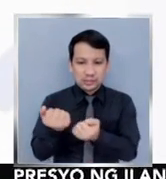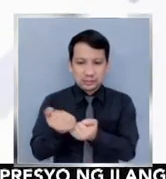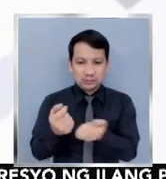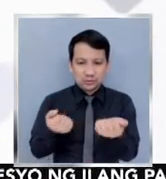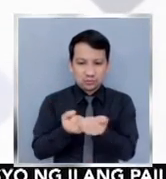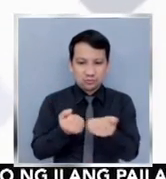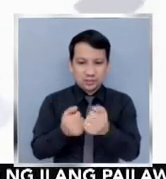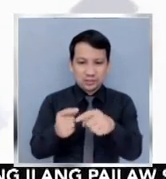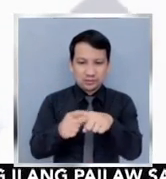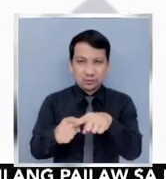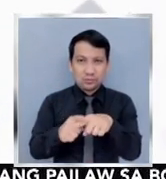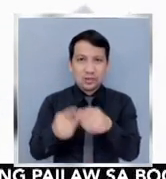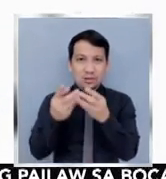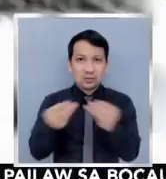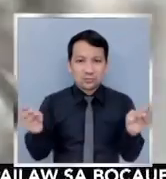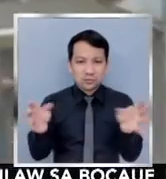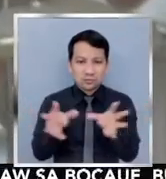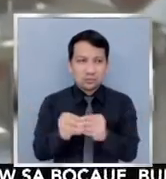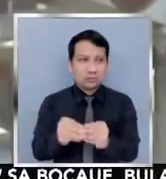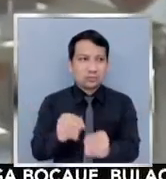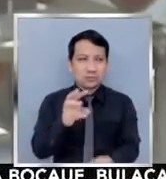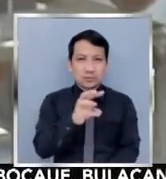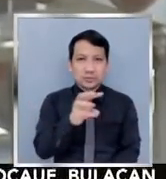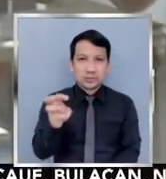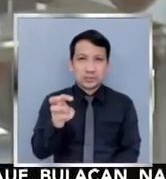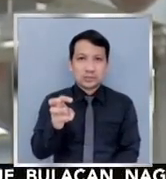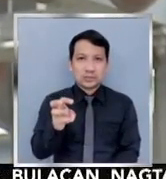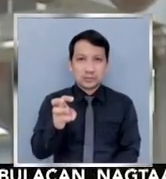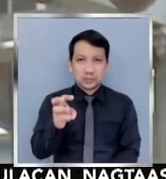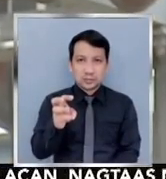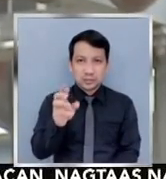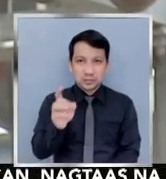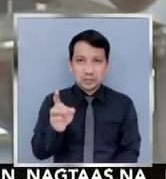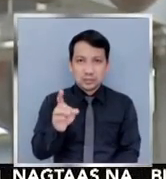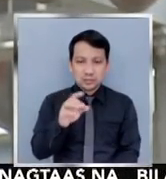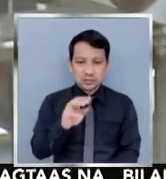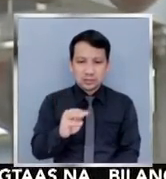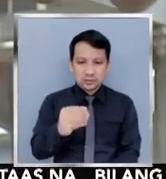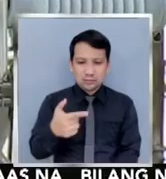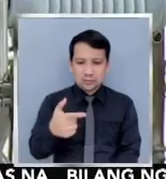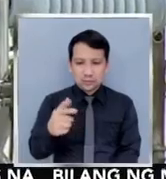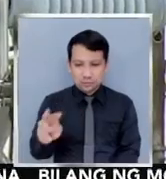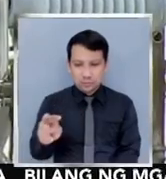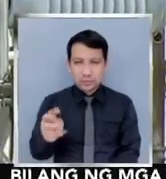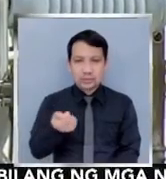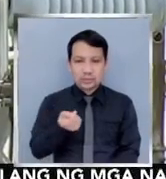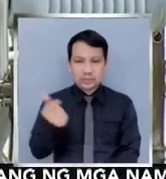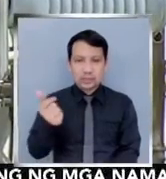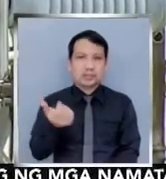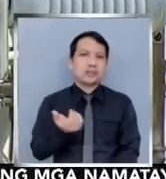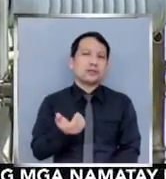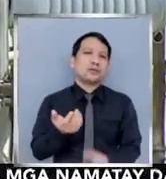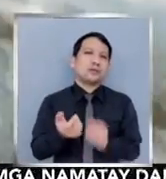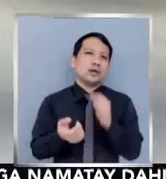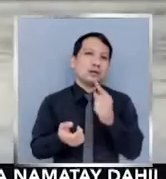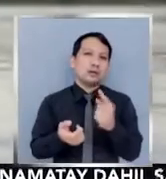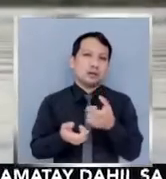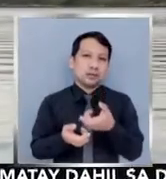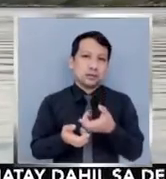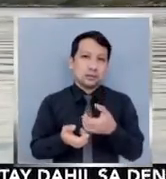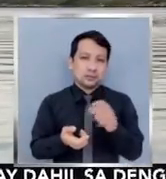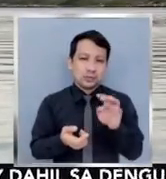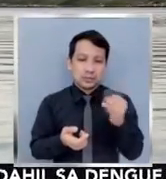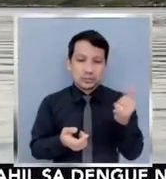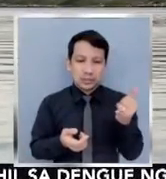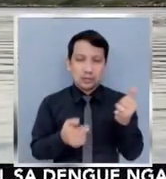nawala ay 680 megawatts. Pero pasado alauna ng hapon, inalis na ang red alert. Nananatili naman ang yellow alert.